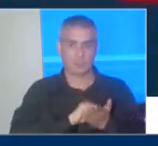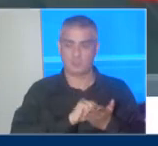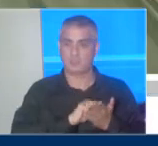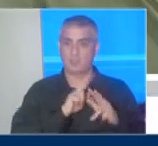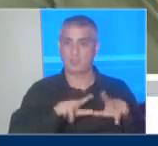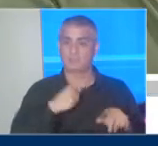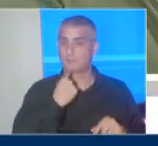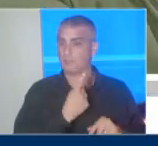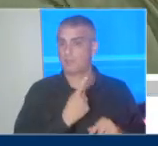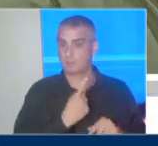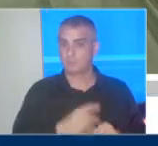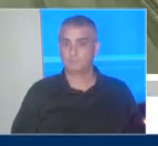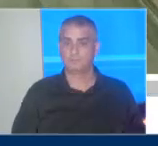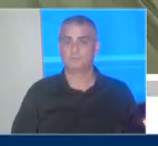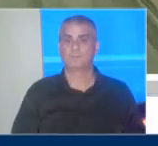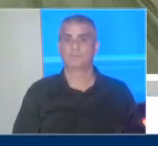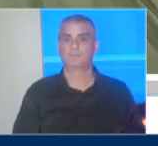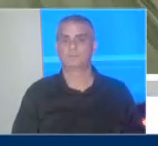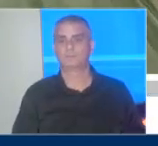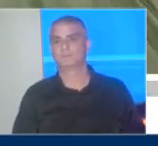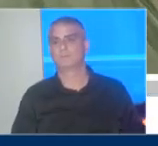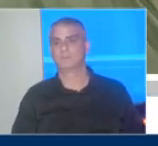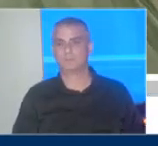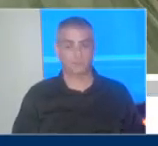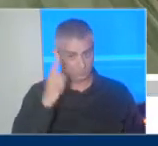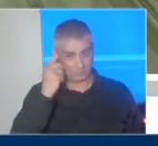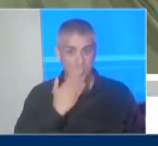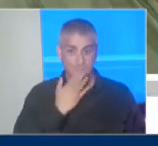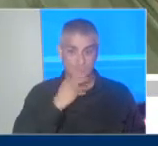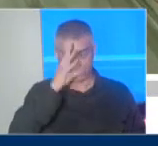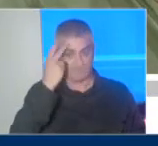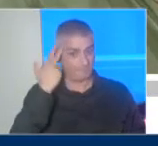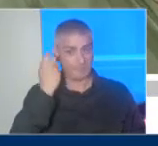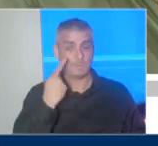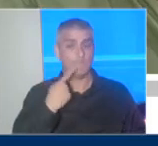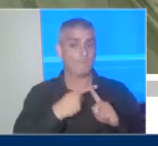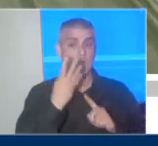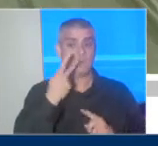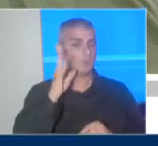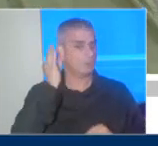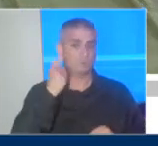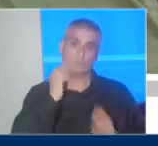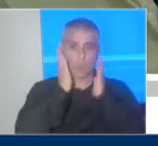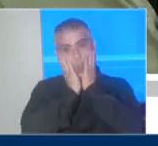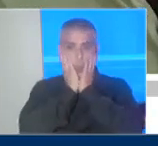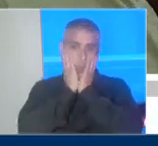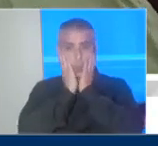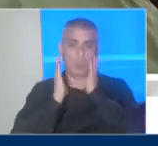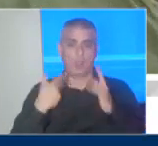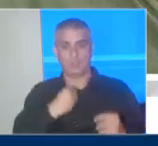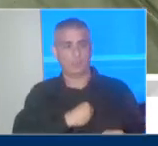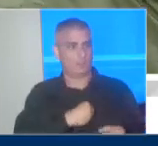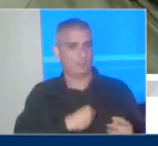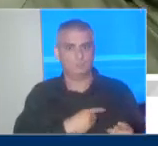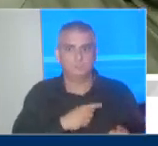הארץ, שאמרתי לה, בפודקאסט של הארץ, אמרתי לה, את יודעת שבישראל גברים מתאבדים פי ארבע מנשים? אמרה לי, אוי באמת, תכף נתחיל לרחם